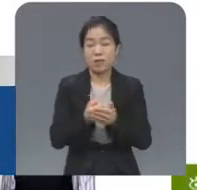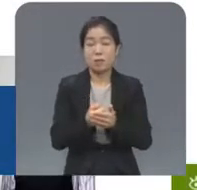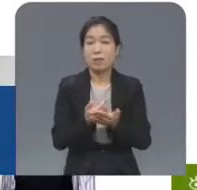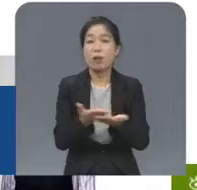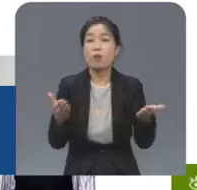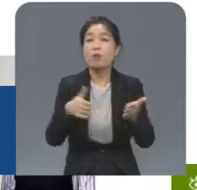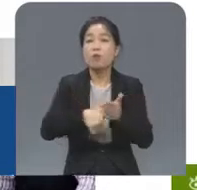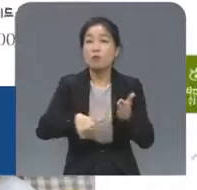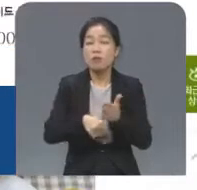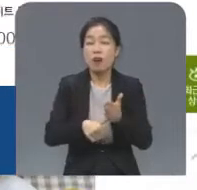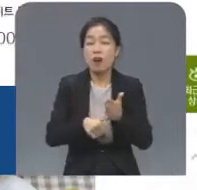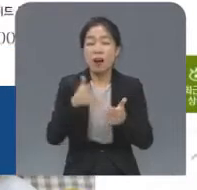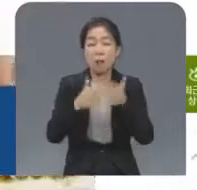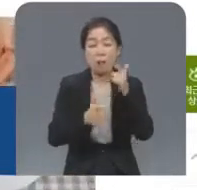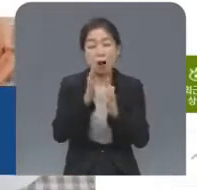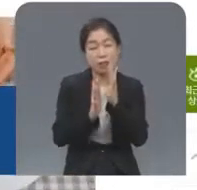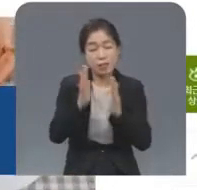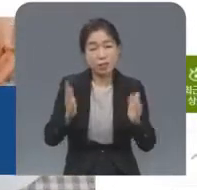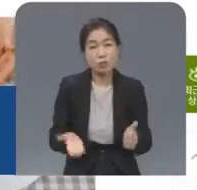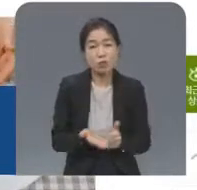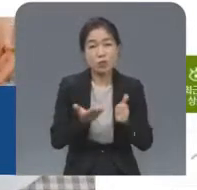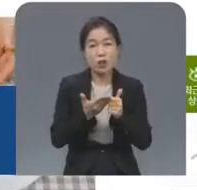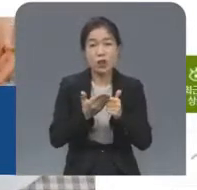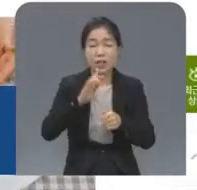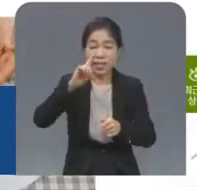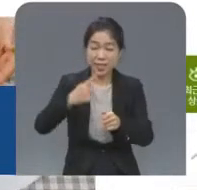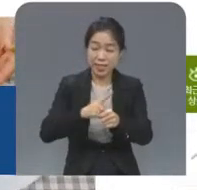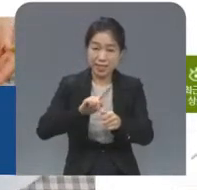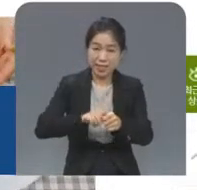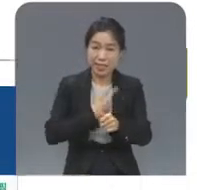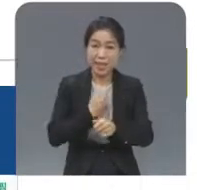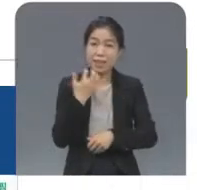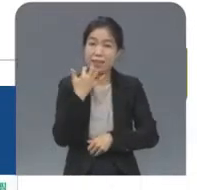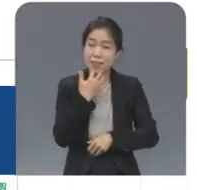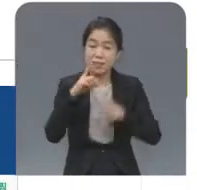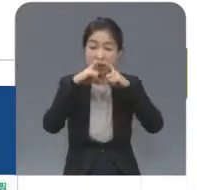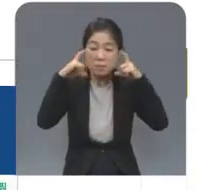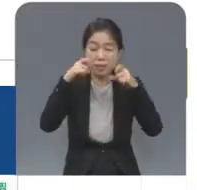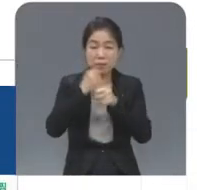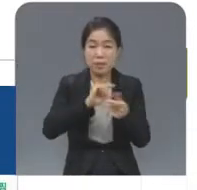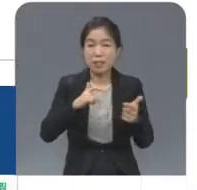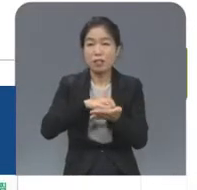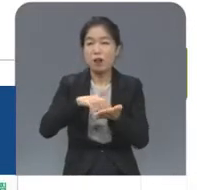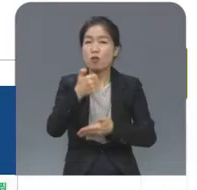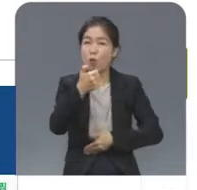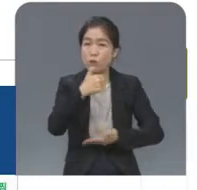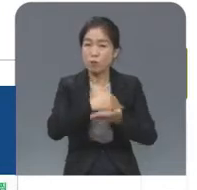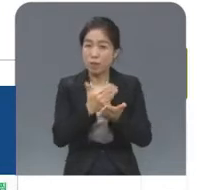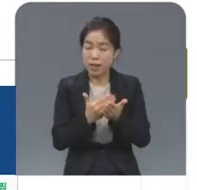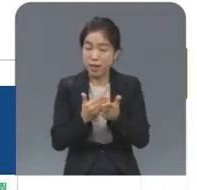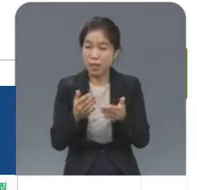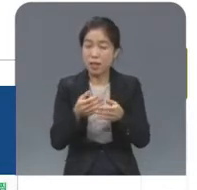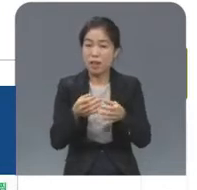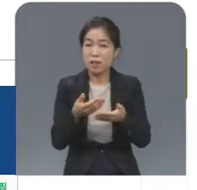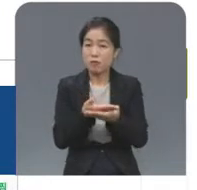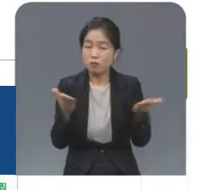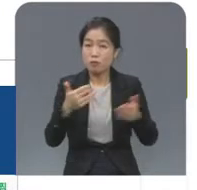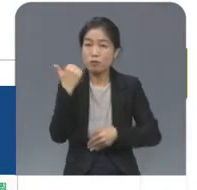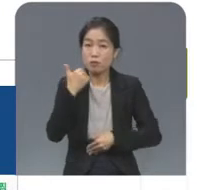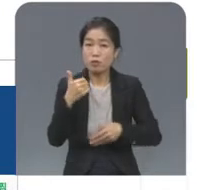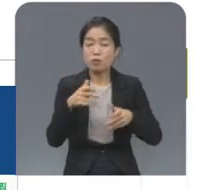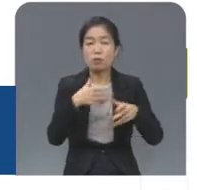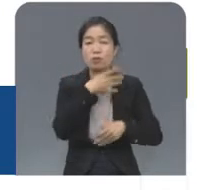제품은 반려식물 키우기와 천연 염색 마스크 만들기 등 50여 가지이고 지급 대상은